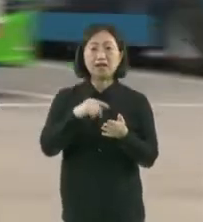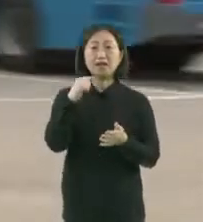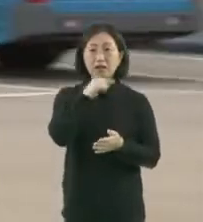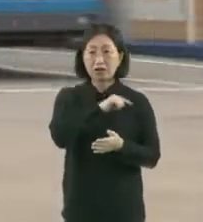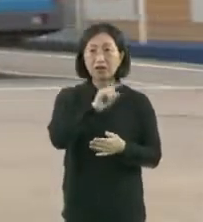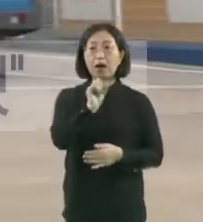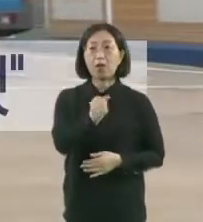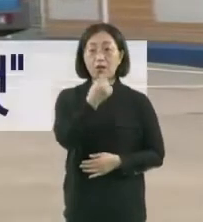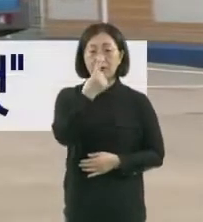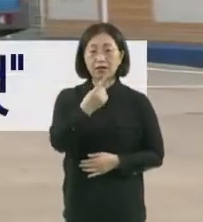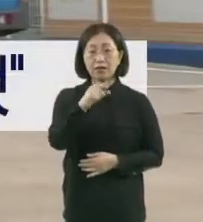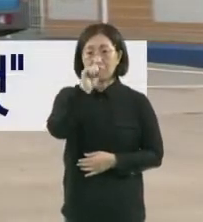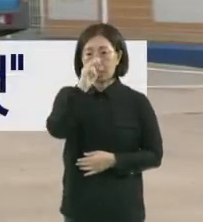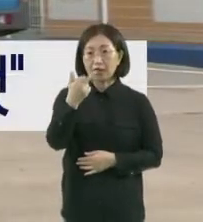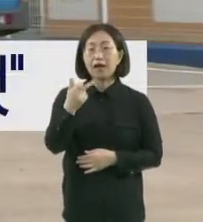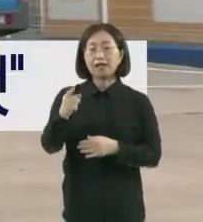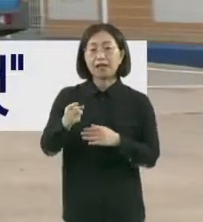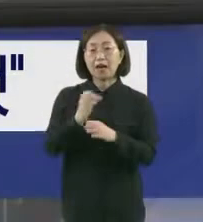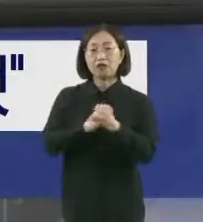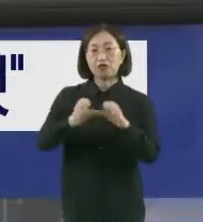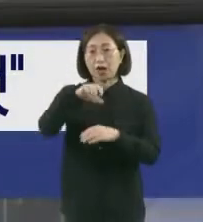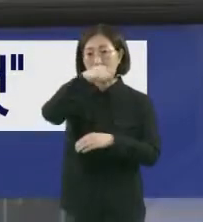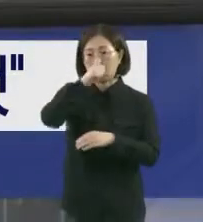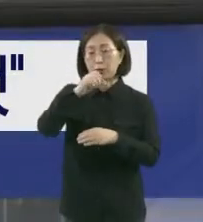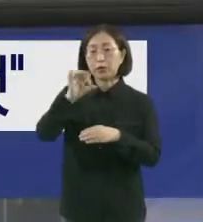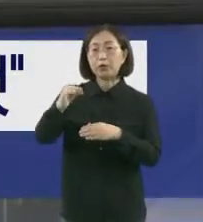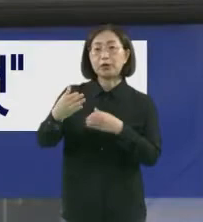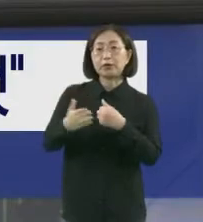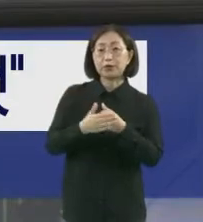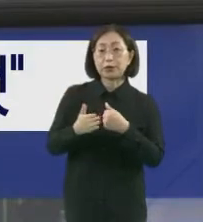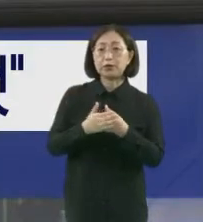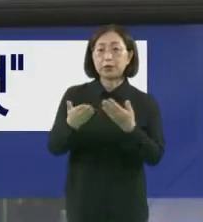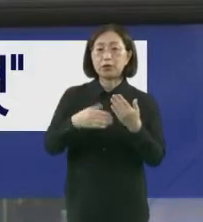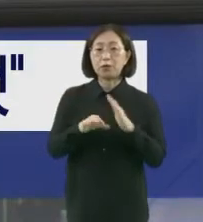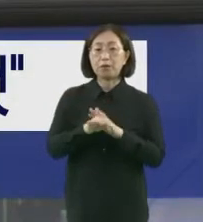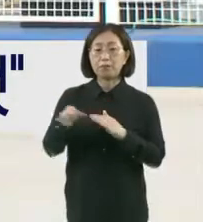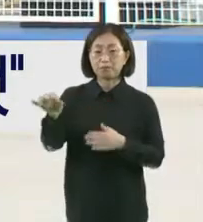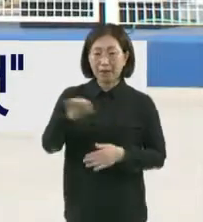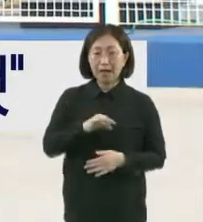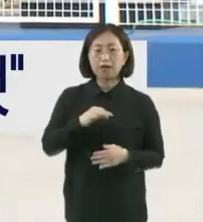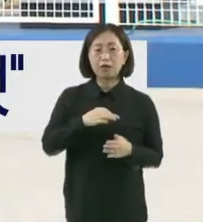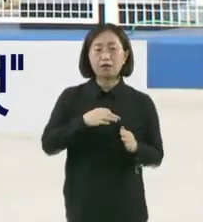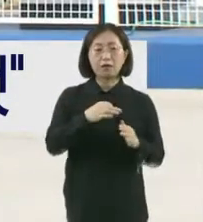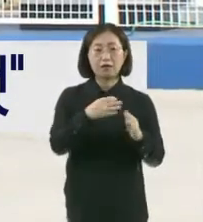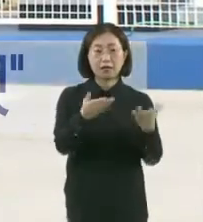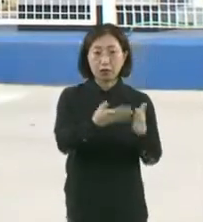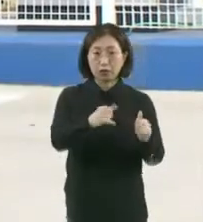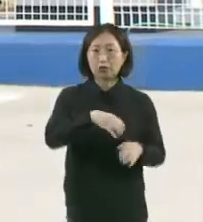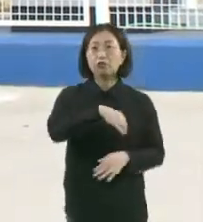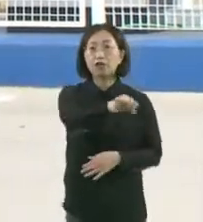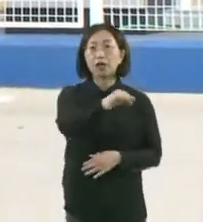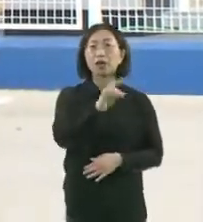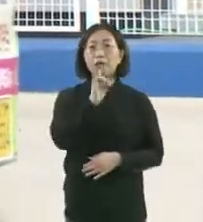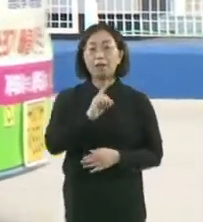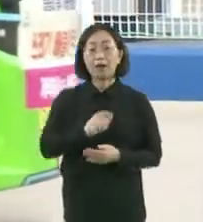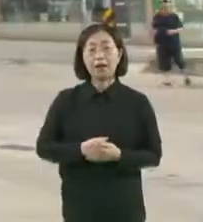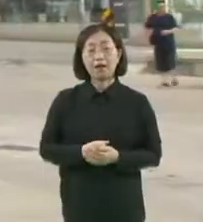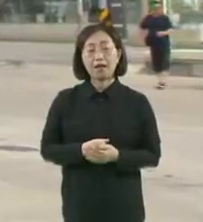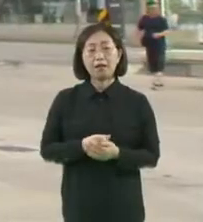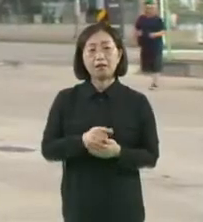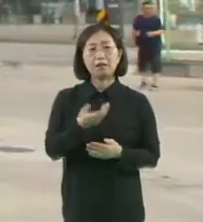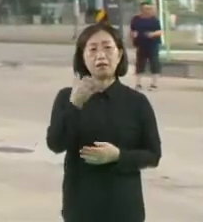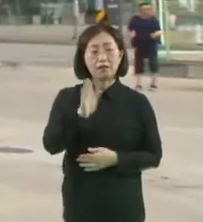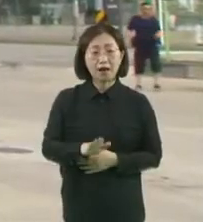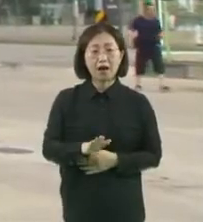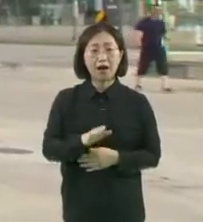원인이라며 서산시가 추경 예산에 보조금을 편성하면 이를 받아 지급하겠다는 뜻을 전했습니다. 하지만 임금 체불은 해마다